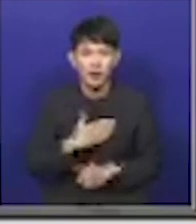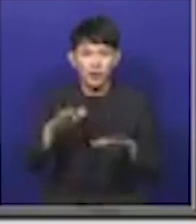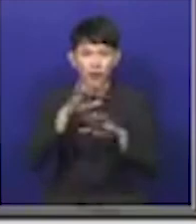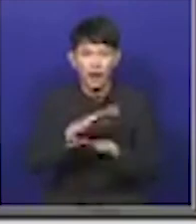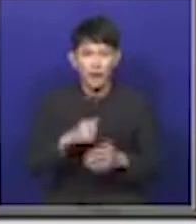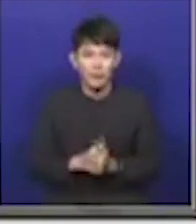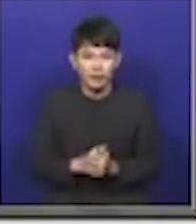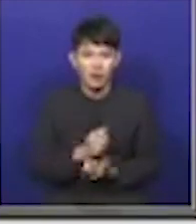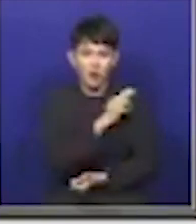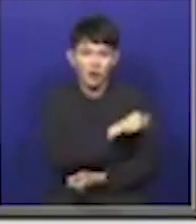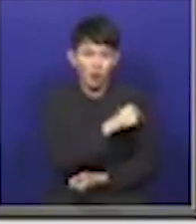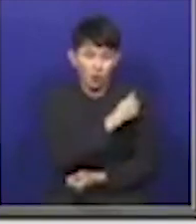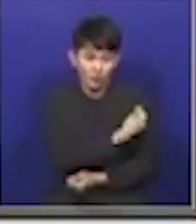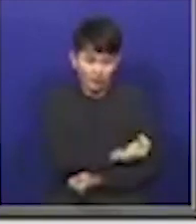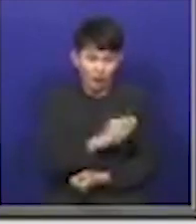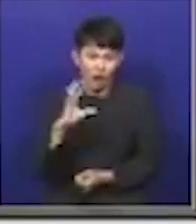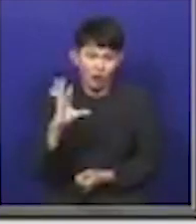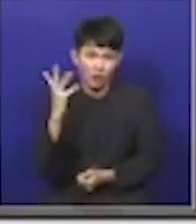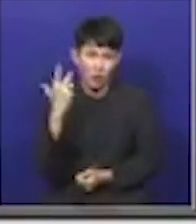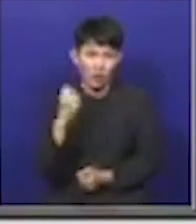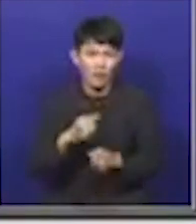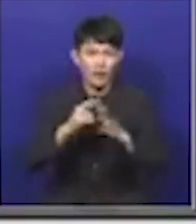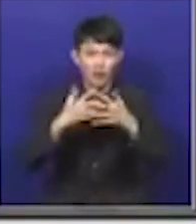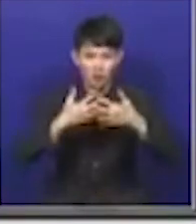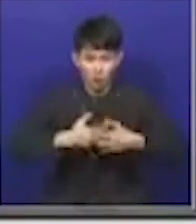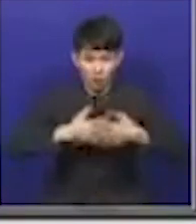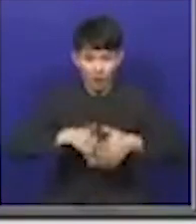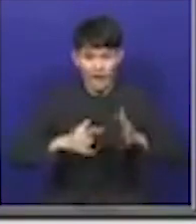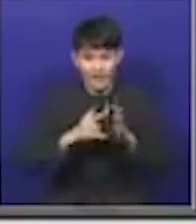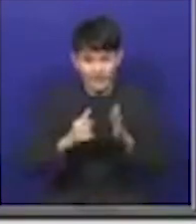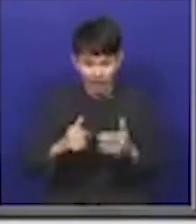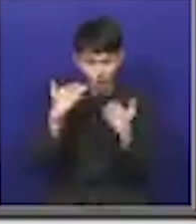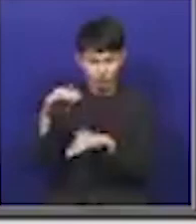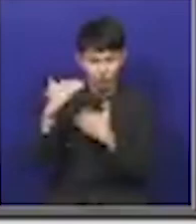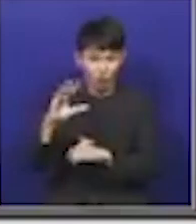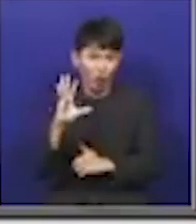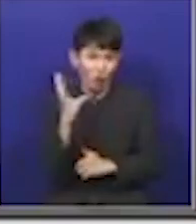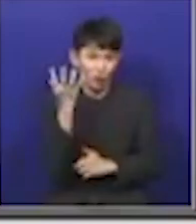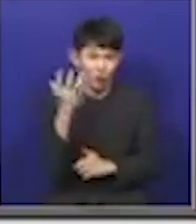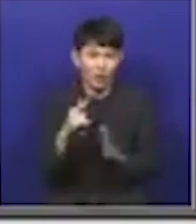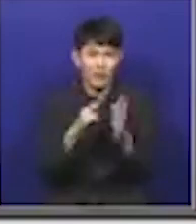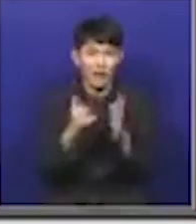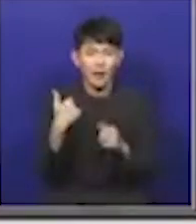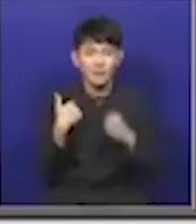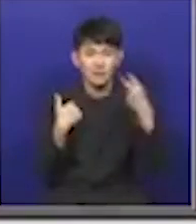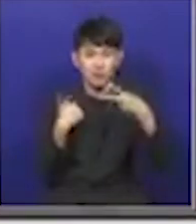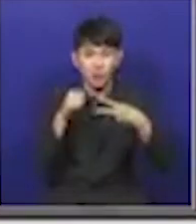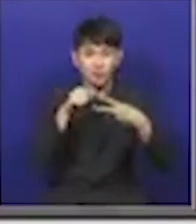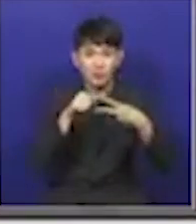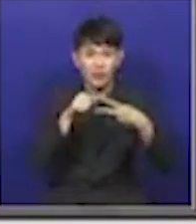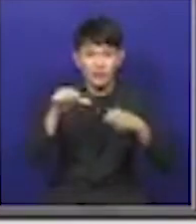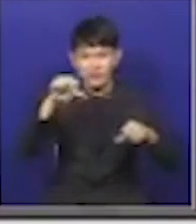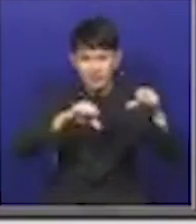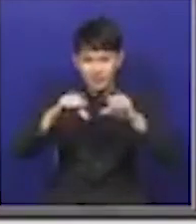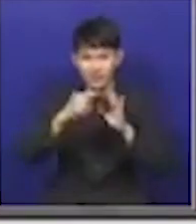ยาบาลของโลกและเมืองผลิตยาของโลกและยาควรจะมี2ประเภทคือยาจากเคมีและย